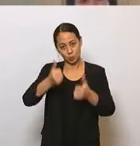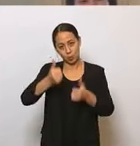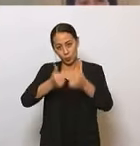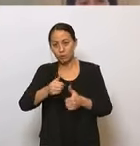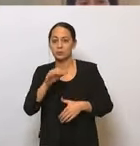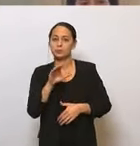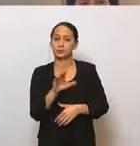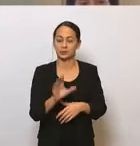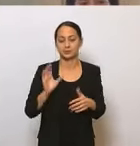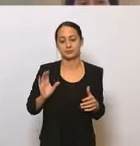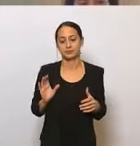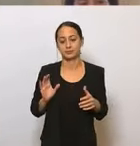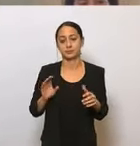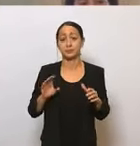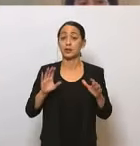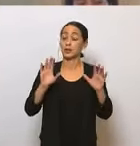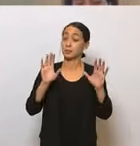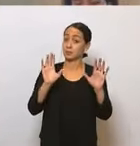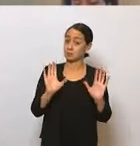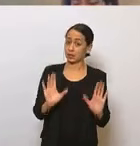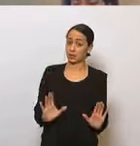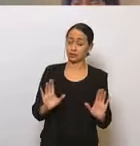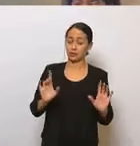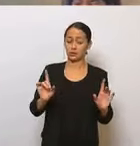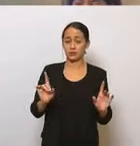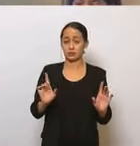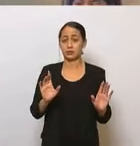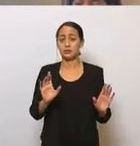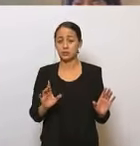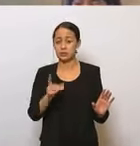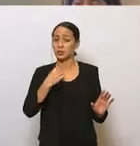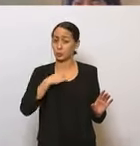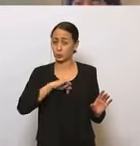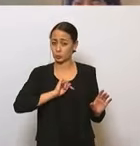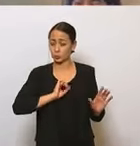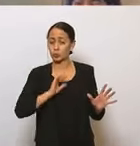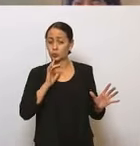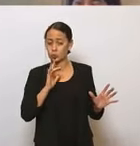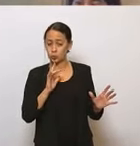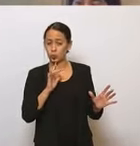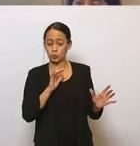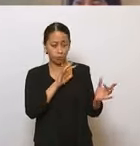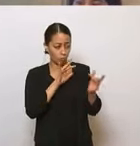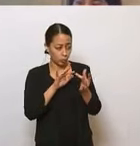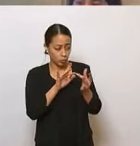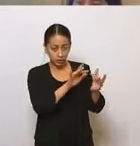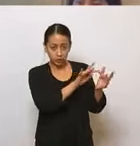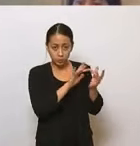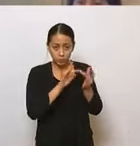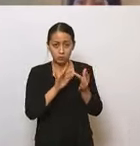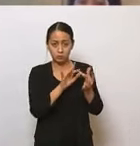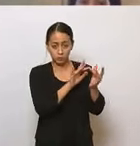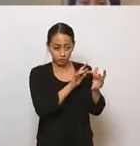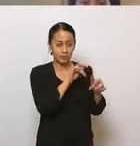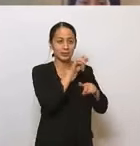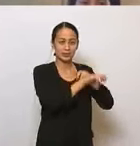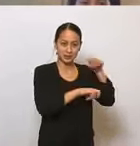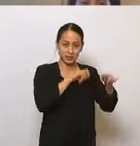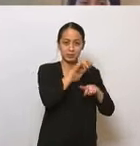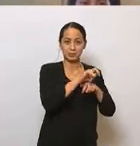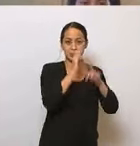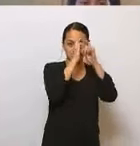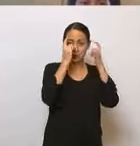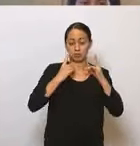Or, néanmoins, les contacts qu'on a eus avec un certain nombre de députés et de